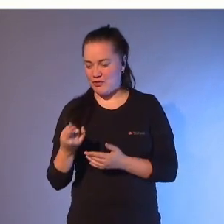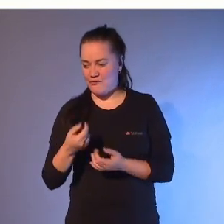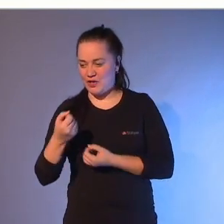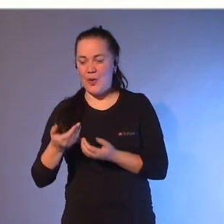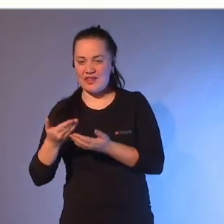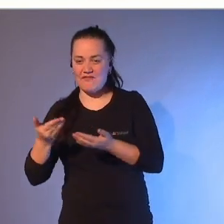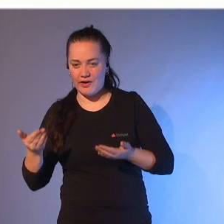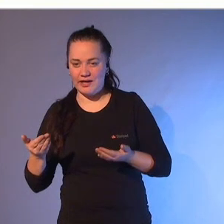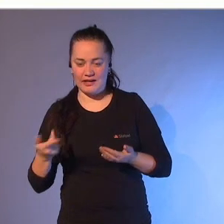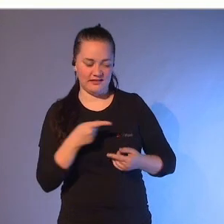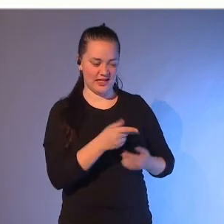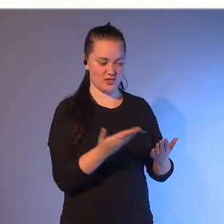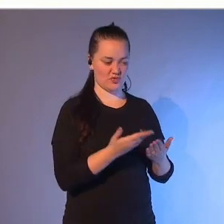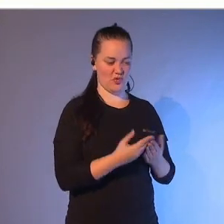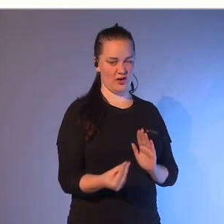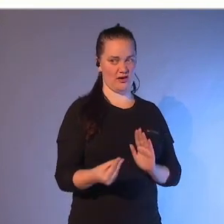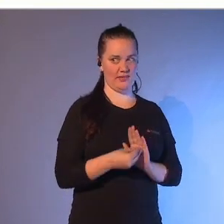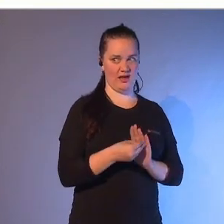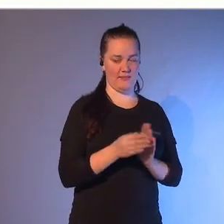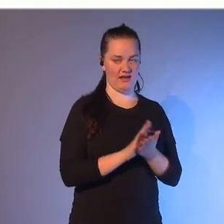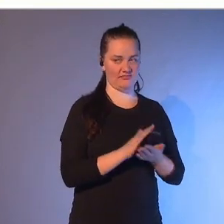gjør. Det som skolen bidrar til.